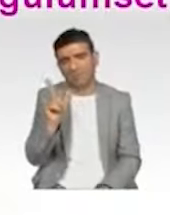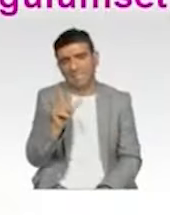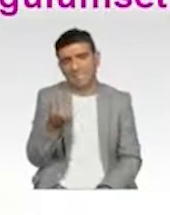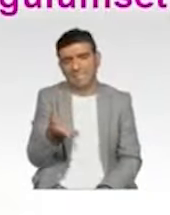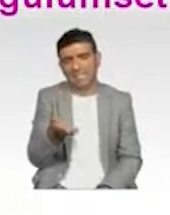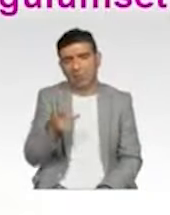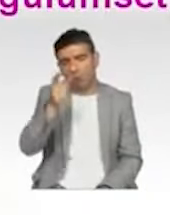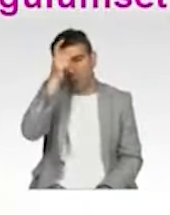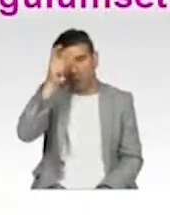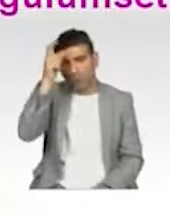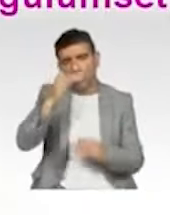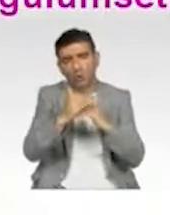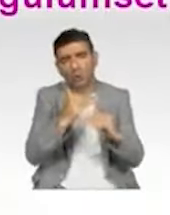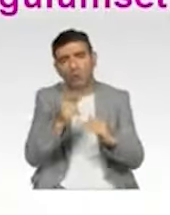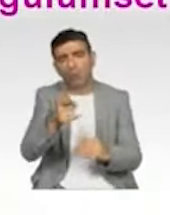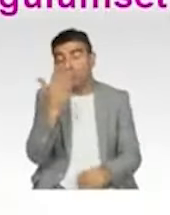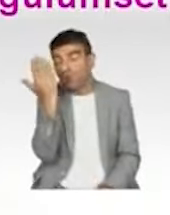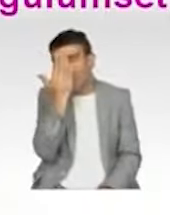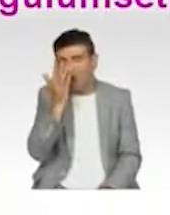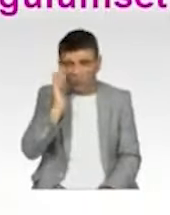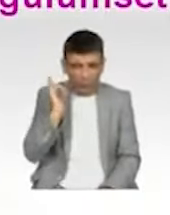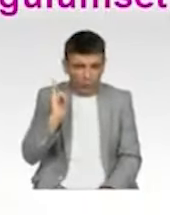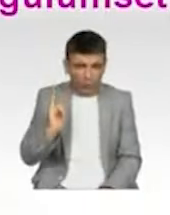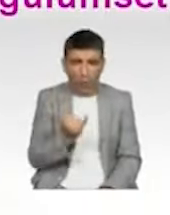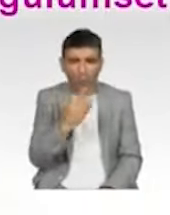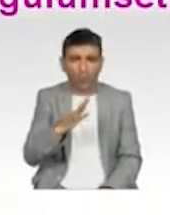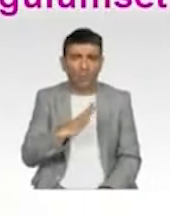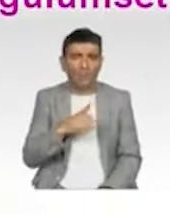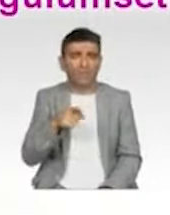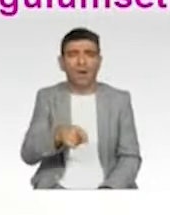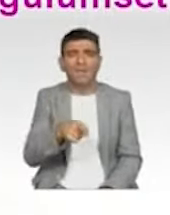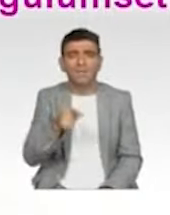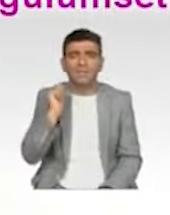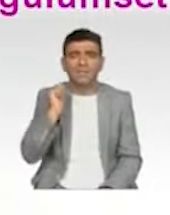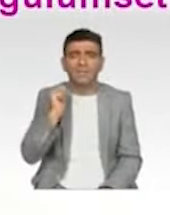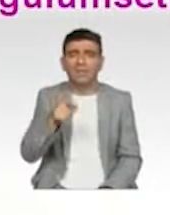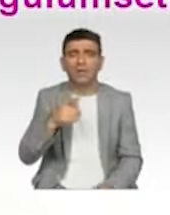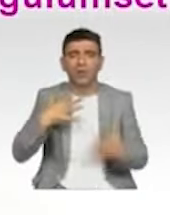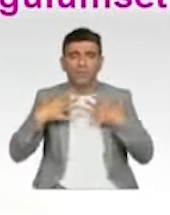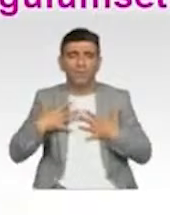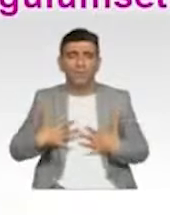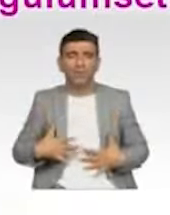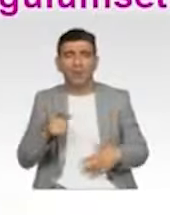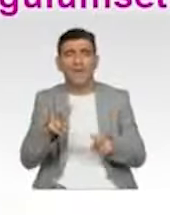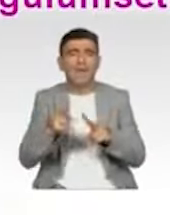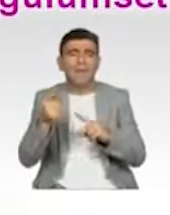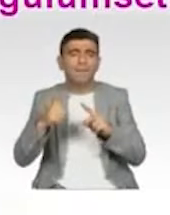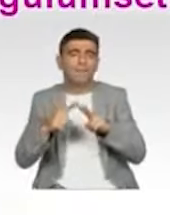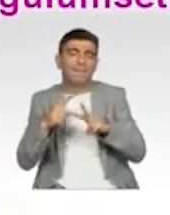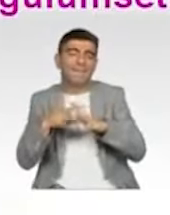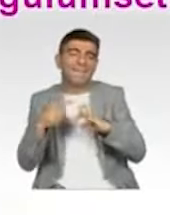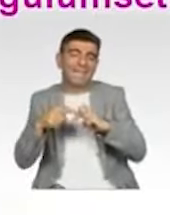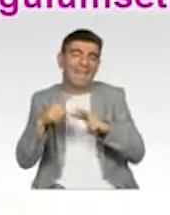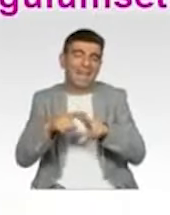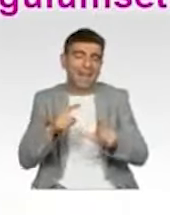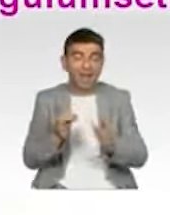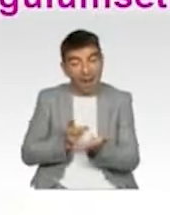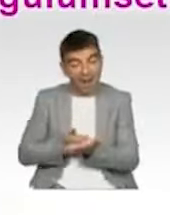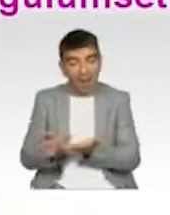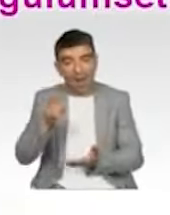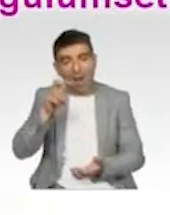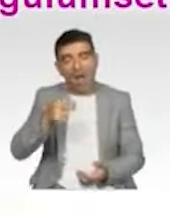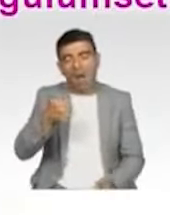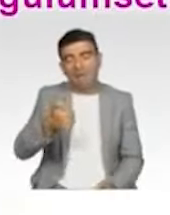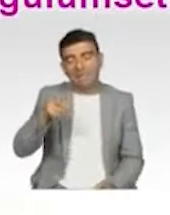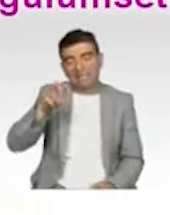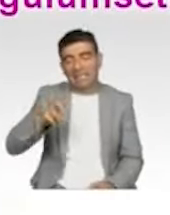Ya Türk toplumunda çok fazla koyu çay içiliyor. 2 demlik çay bir de üstüne koyu çay vücuttan bir sürü minerali bağlayıp atar. 6-8